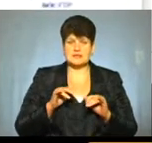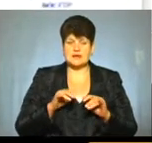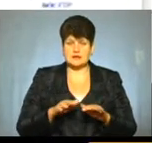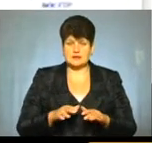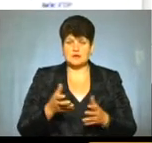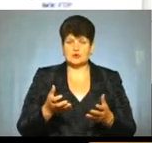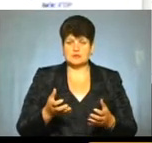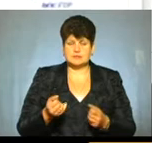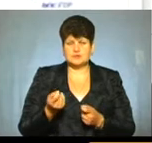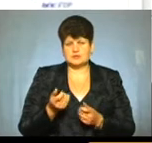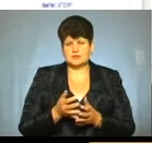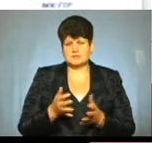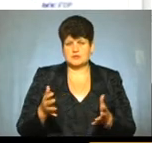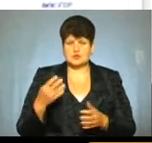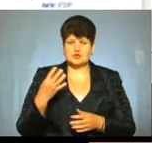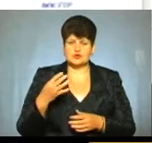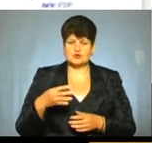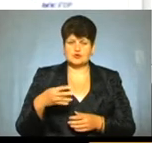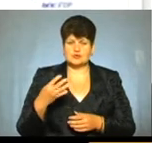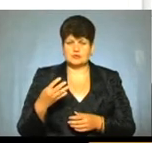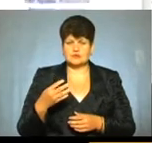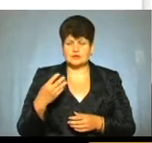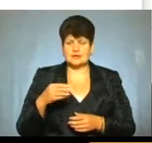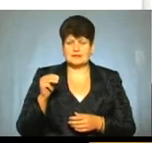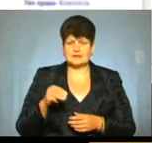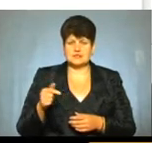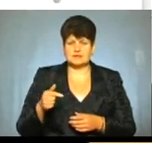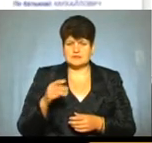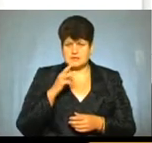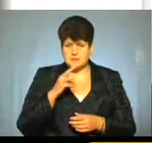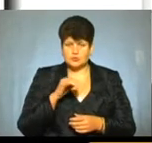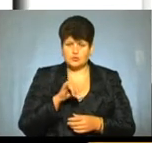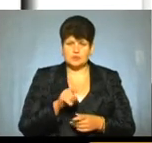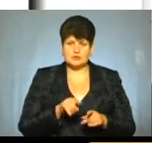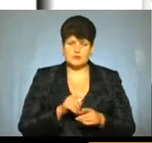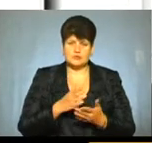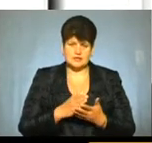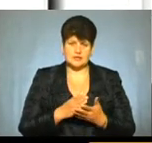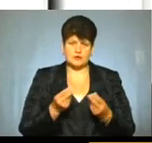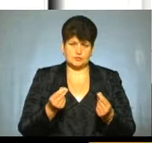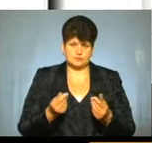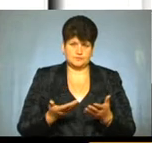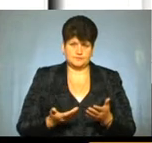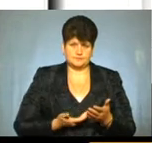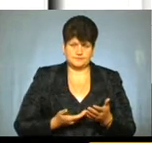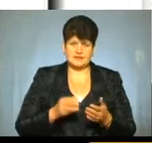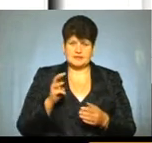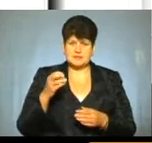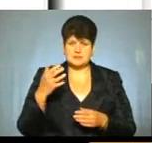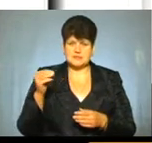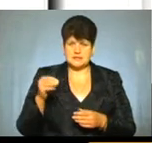підприємницької діяльності і отримав трохи більше 44 тисяч гривень зарплати. У нього також є грошові активи готівкою